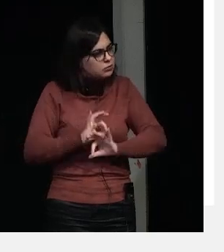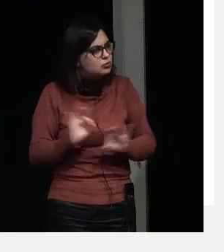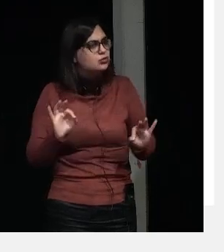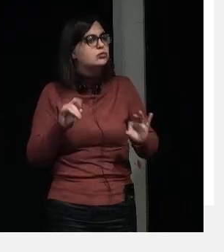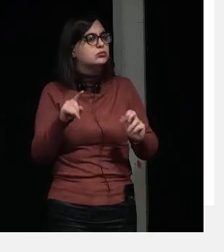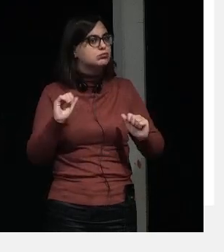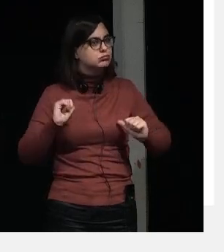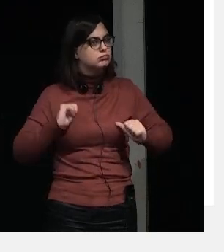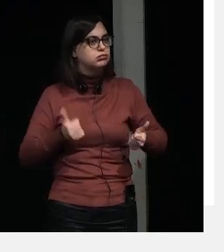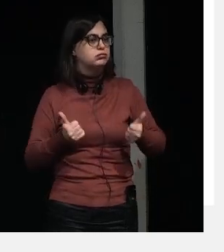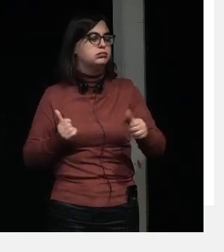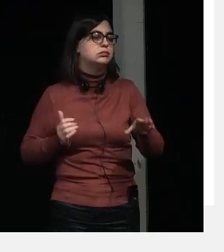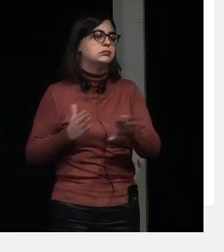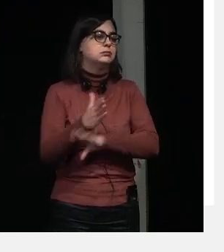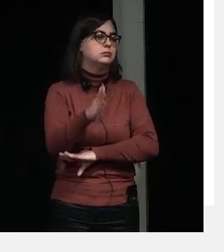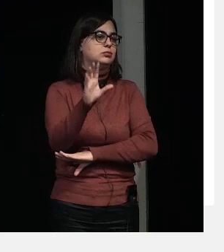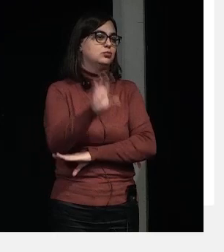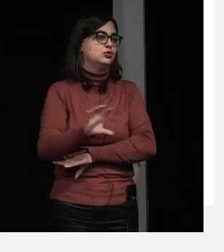ένα μουσείο.